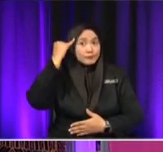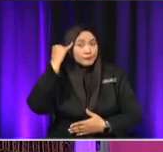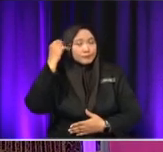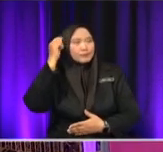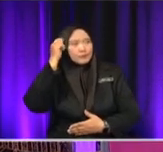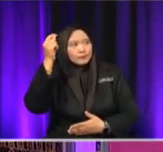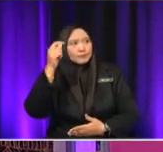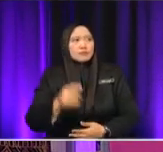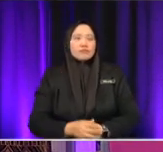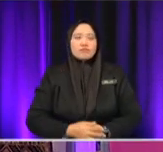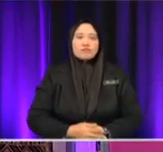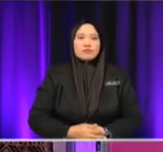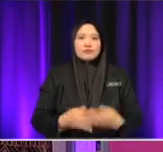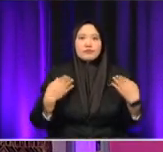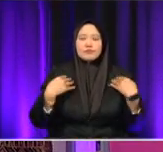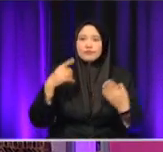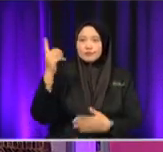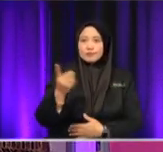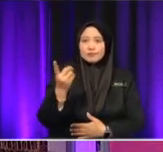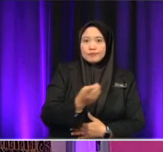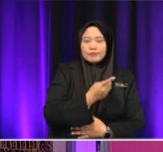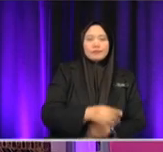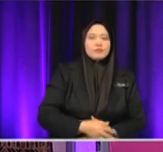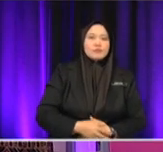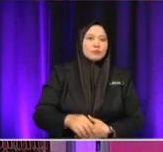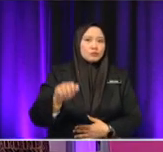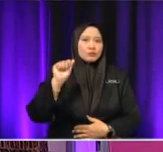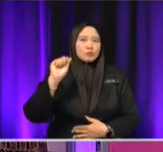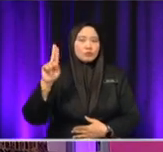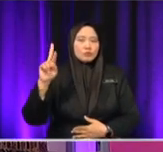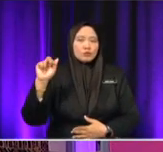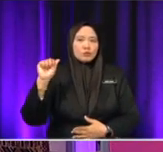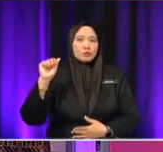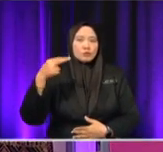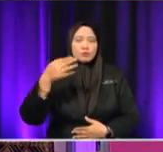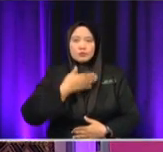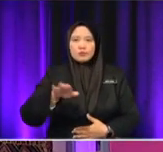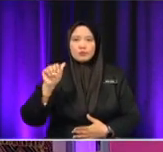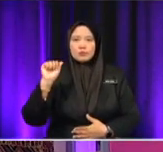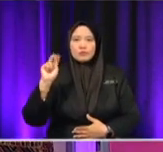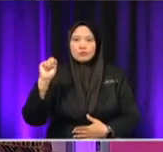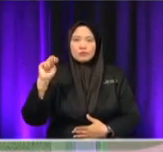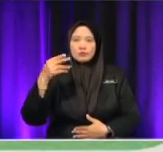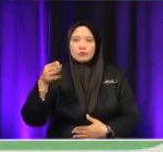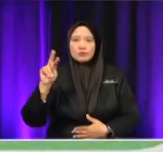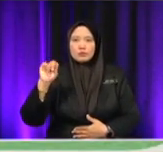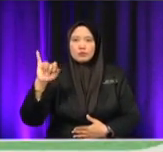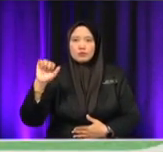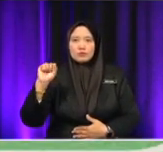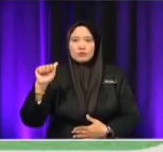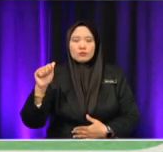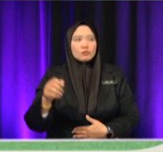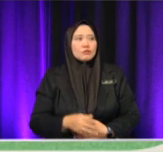firman Allah Subhanahu Wa Ta'ala ya dalam surah an-nisa ayat 34 Ki di mana maksudnya kaum lelaki adalah pemimpin